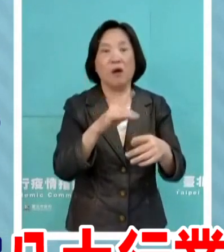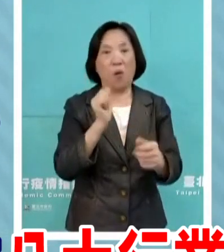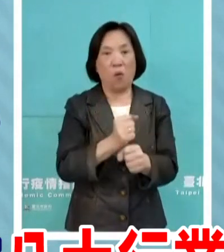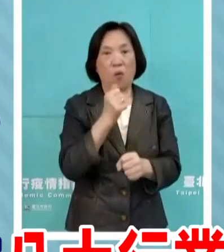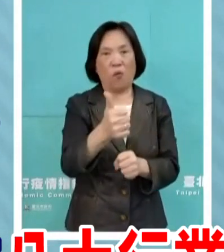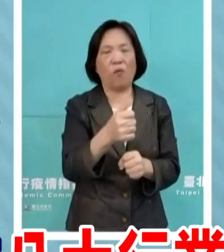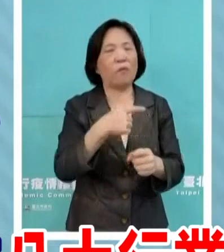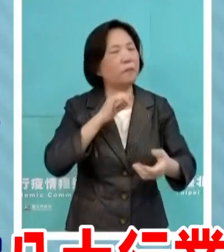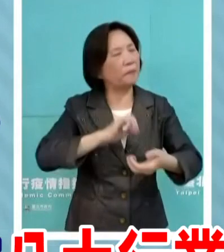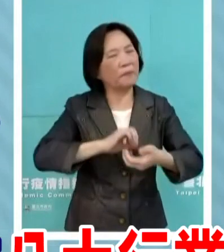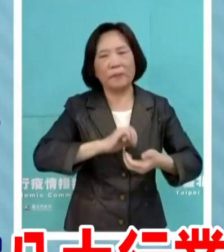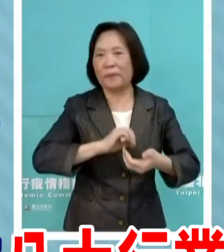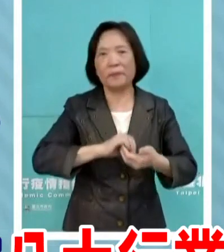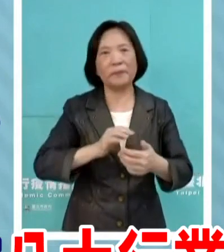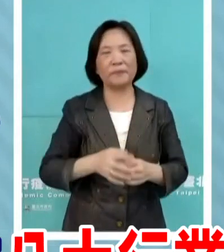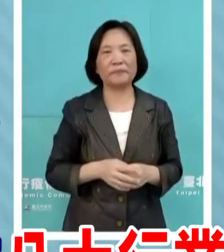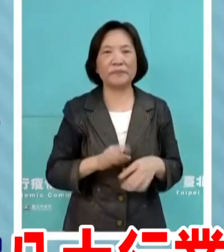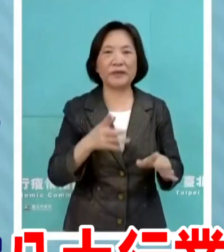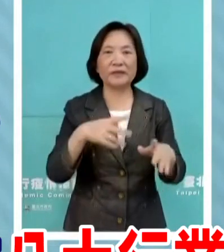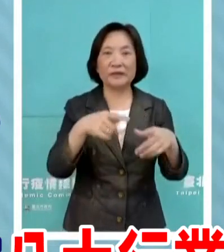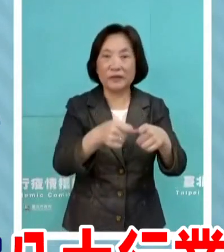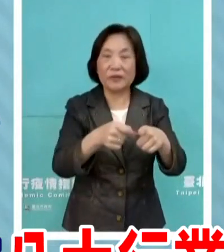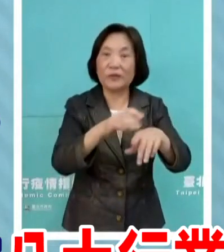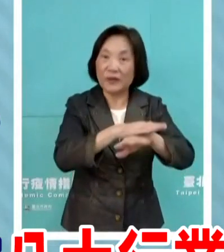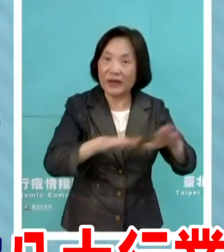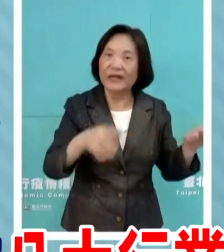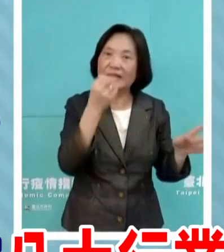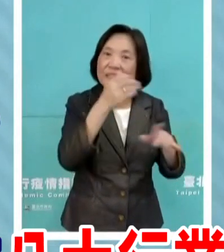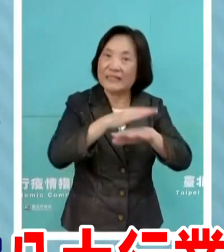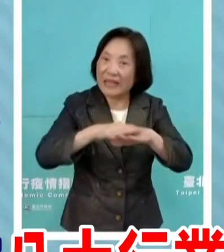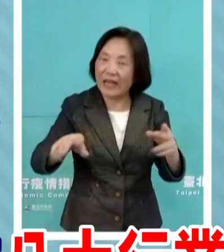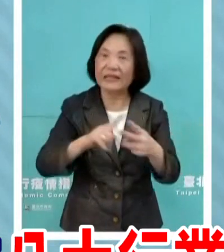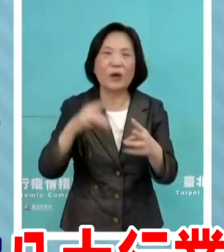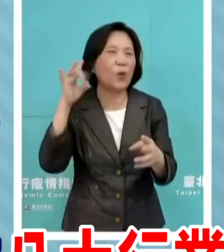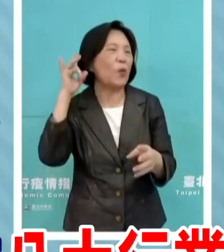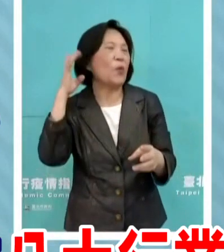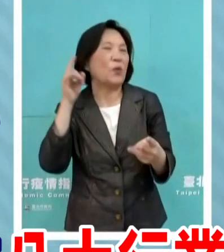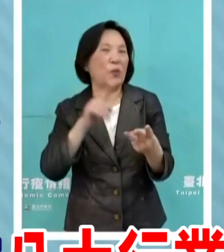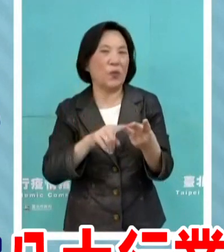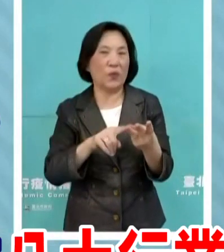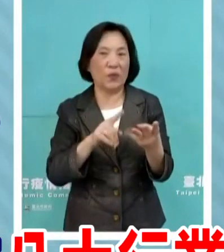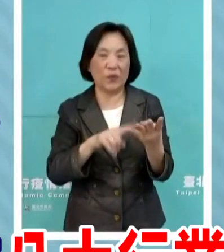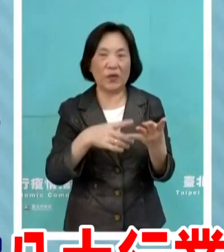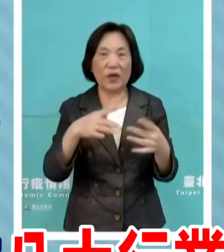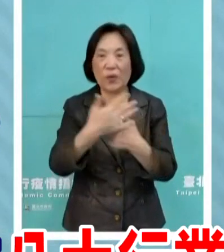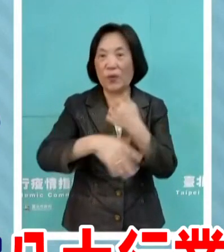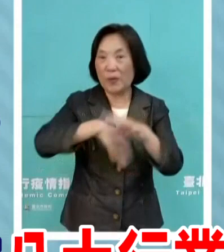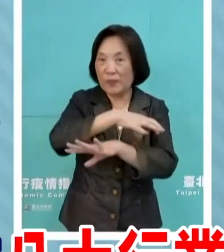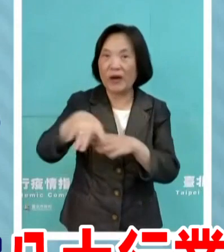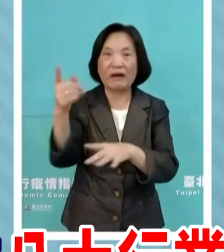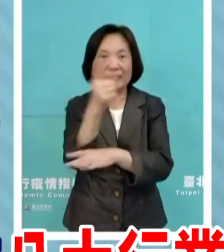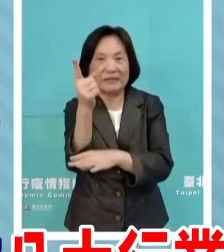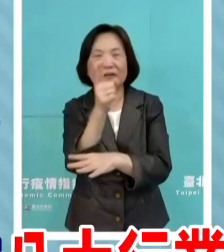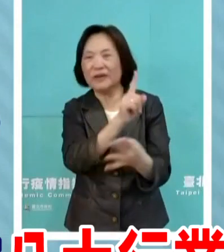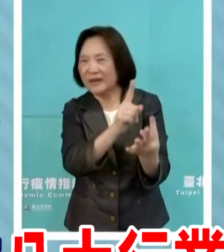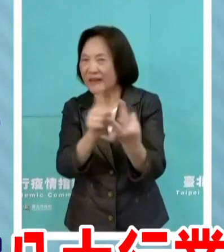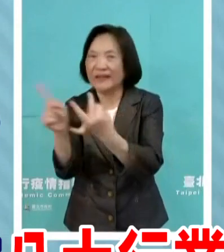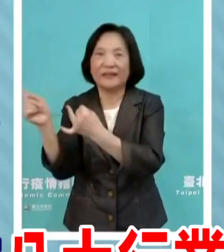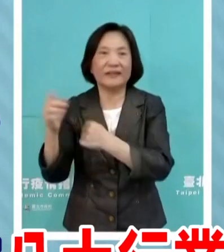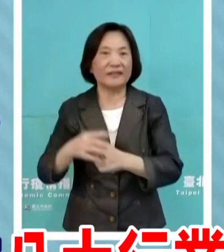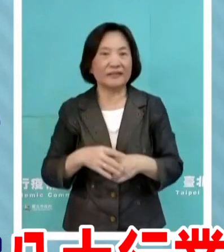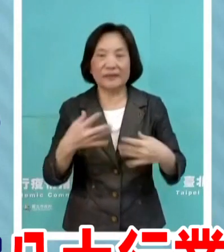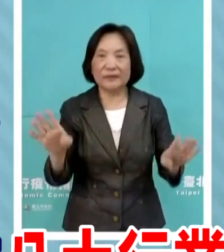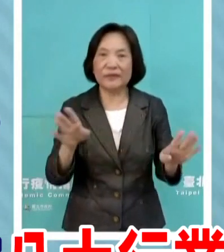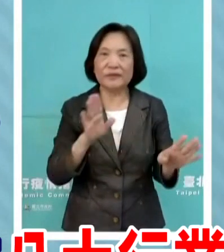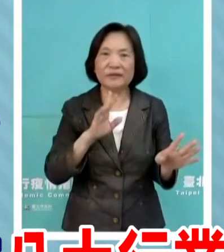是从那个公安、食安、噪音、环保啦，甚至到